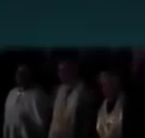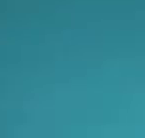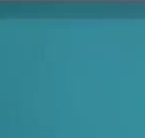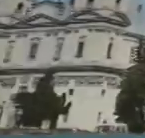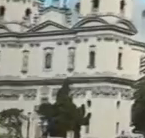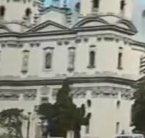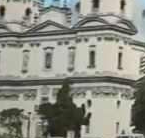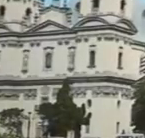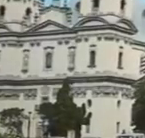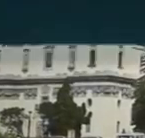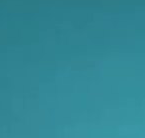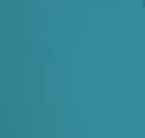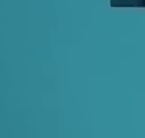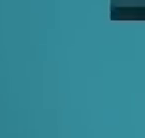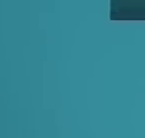Музика